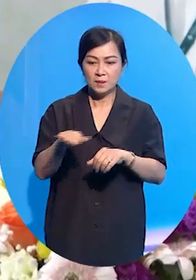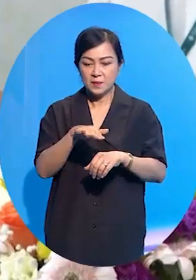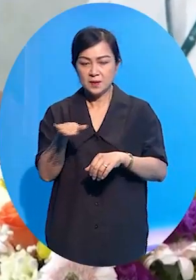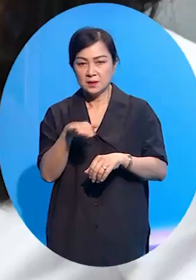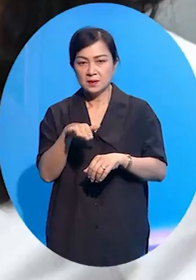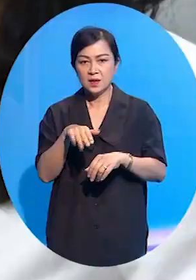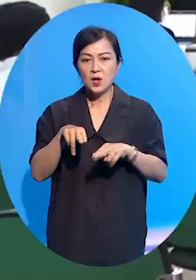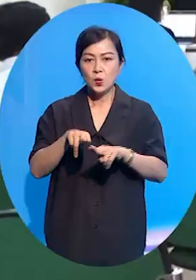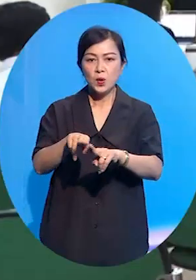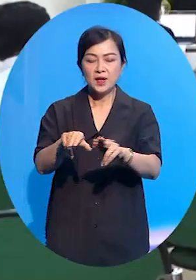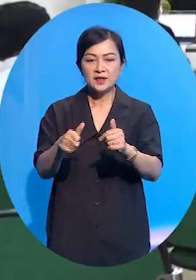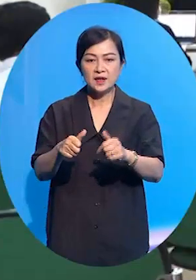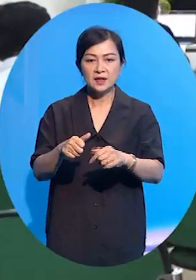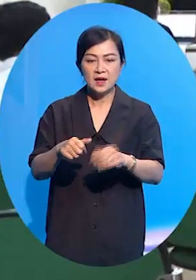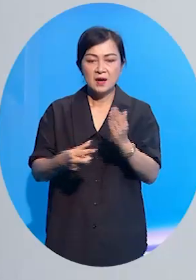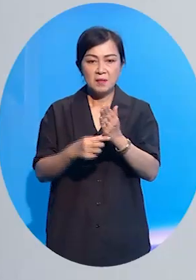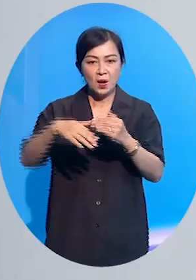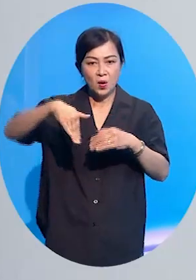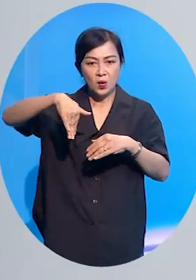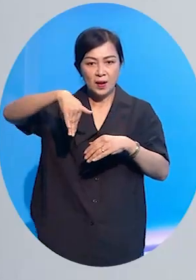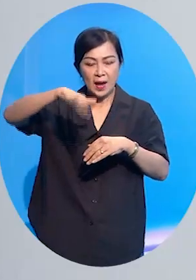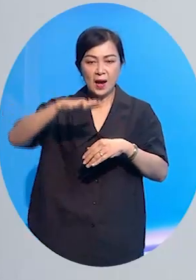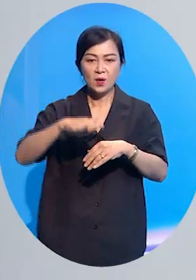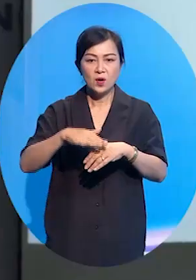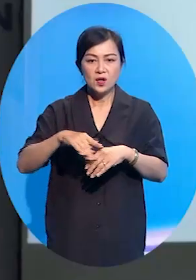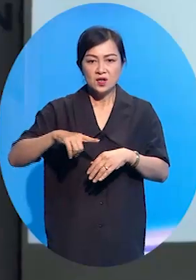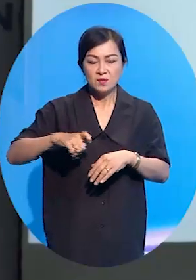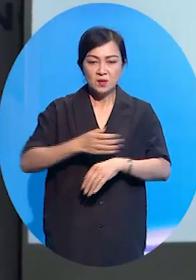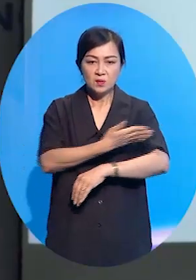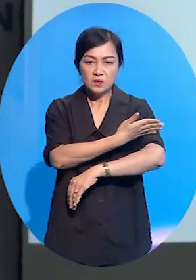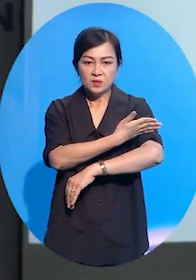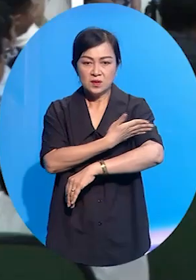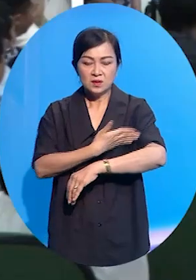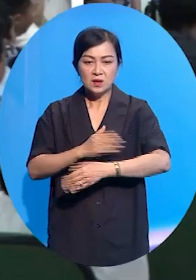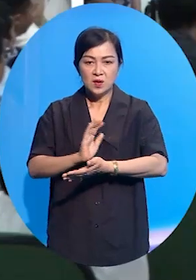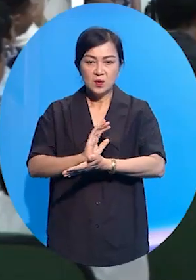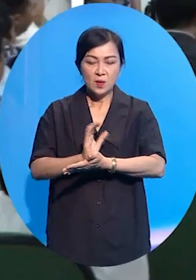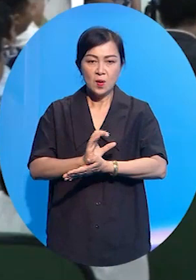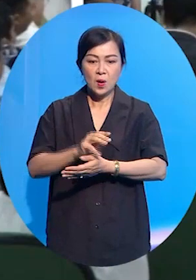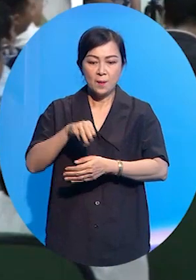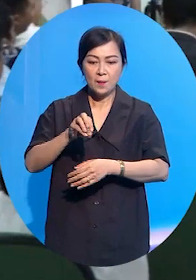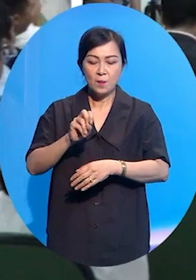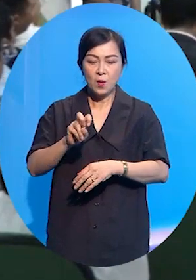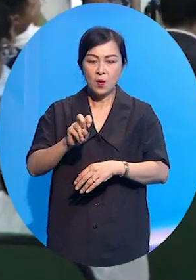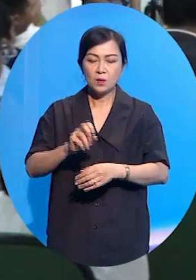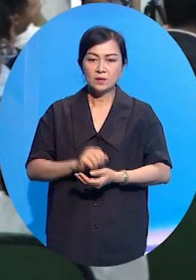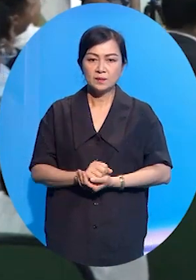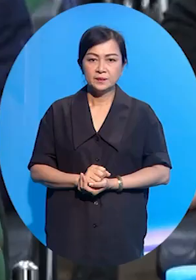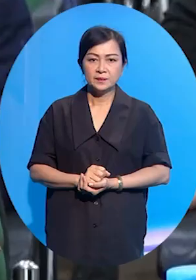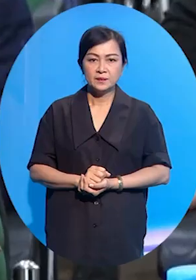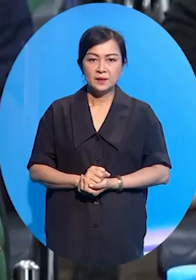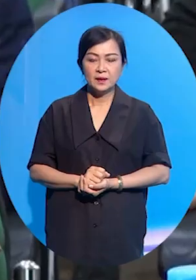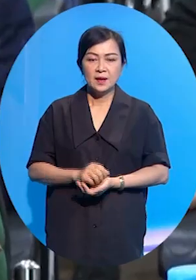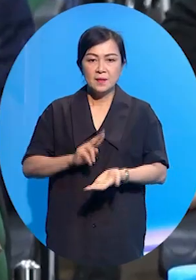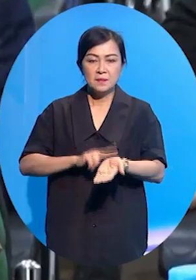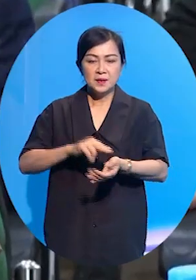là do các nguyên nhân như tăng cao huyết áp, xơ vữa động mạch, nhiễm trùng, chấn thương, rối loạn mô liên kết di truyền mắc phải. Phình động mạch có